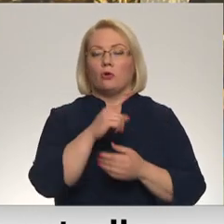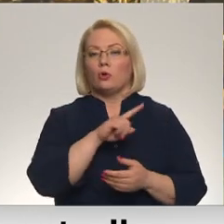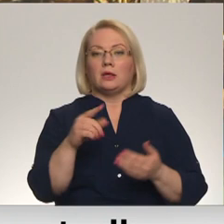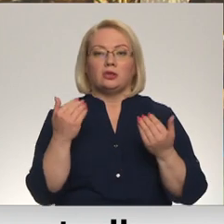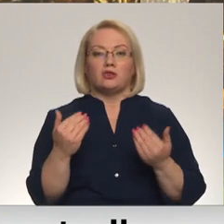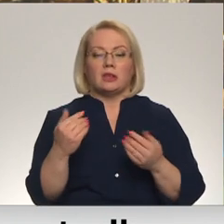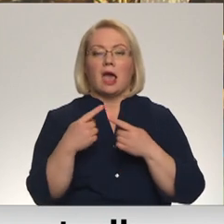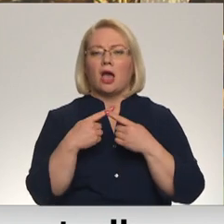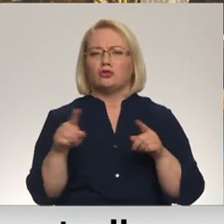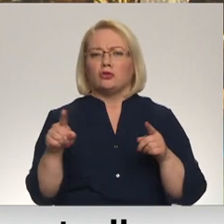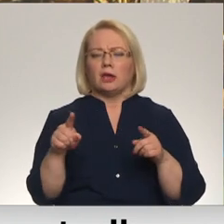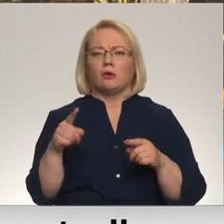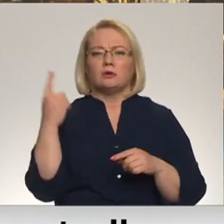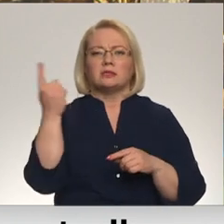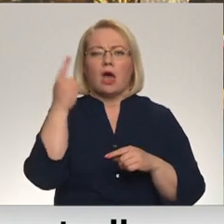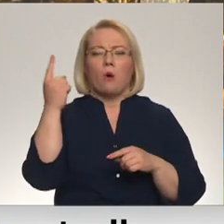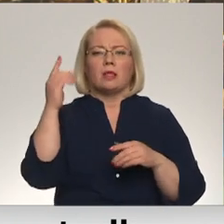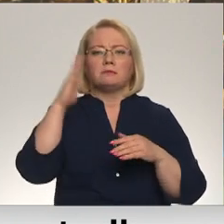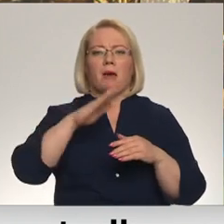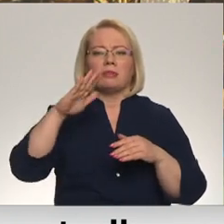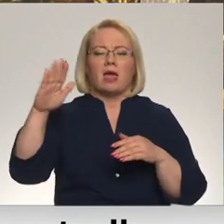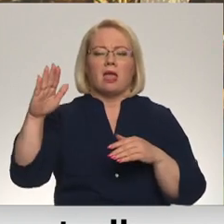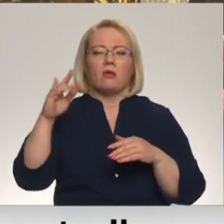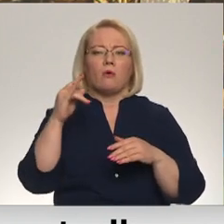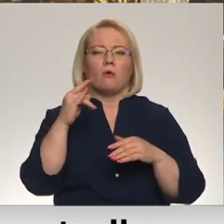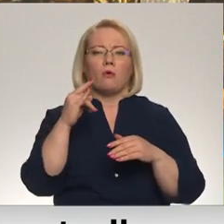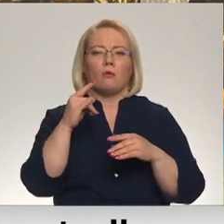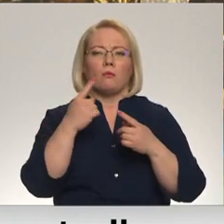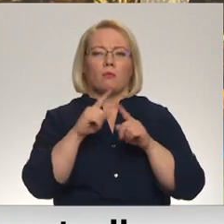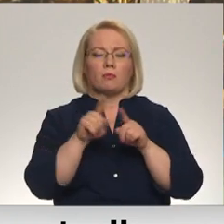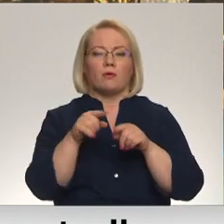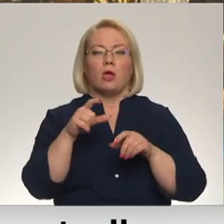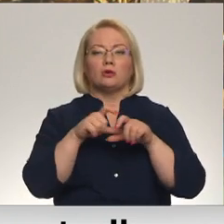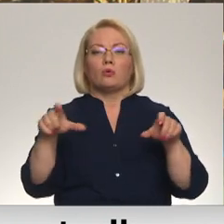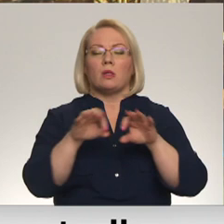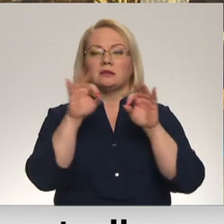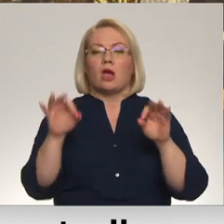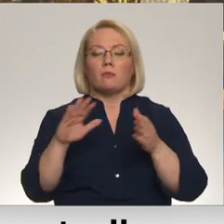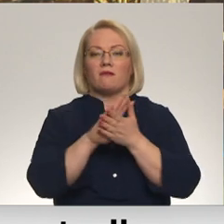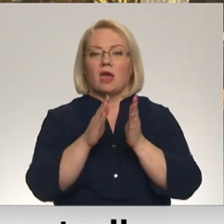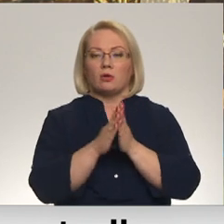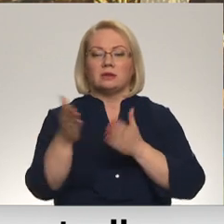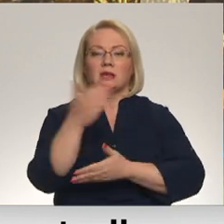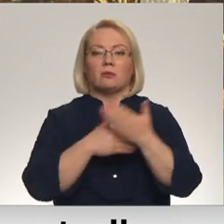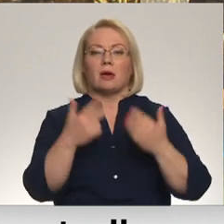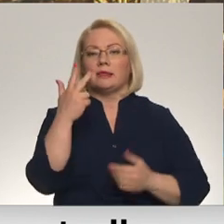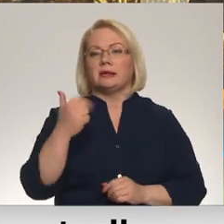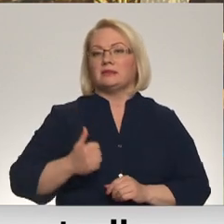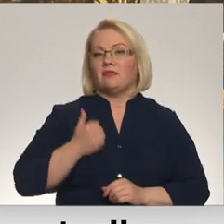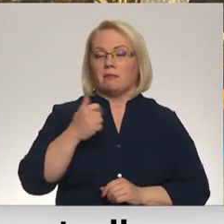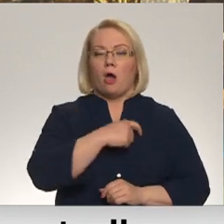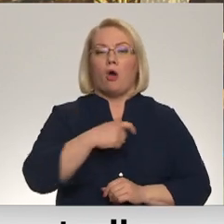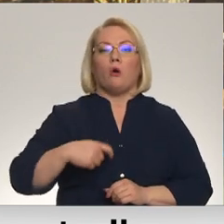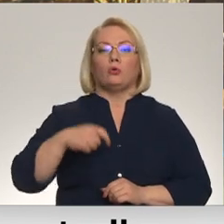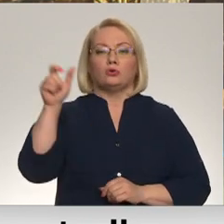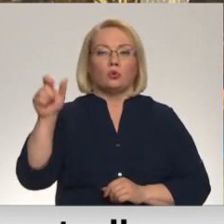līdzšinējiem atšķirīgu saules paneļu nojumas prototipu. Skola šā mācību gada sākumā vienojās par sadarbību ar trim uzņēmumiem, un studentiem bija